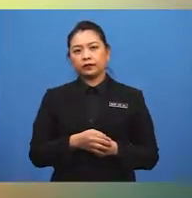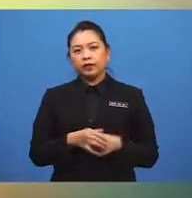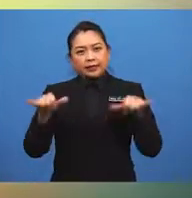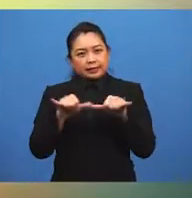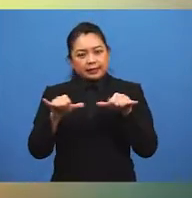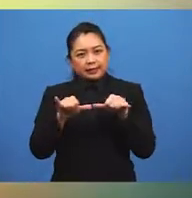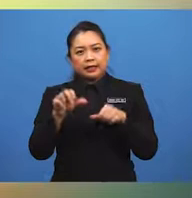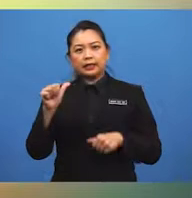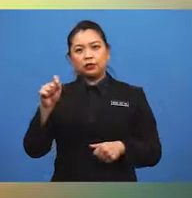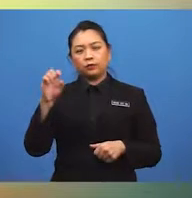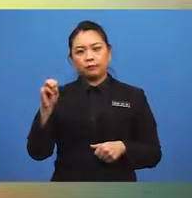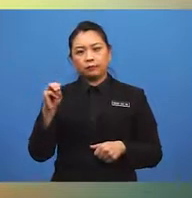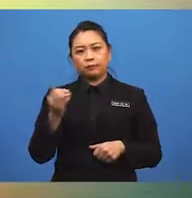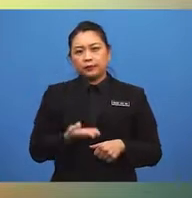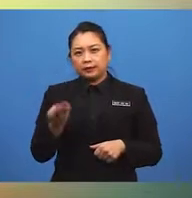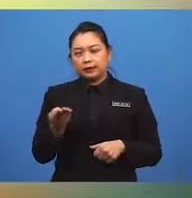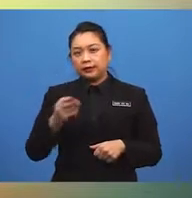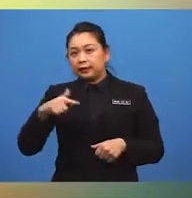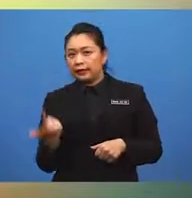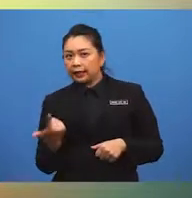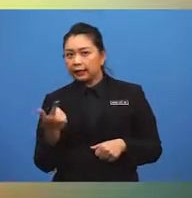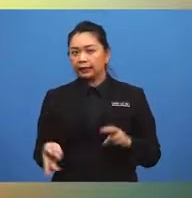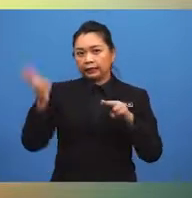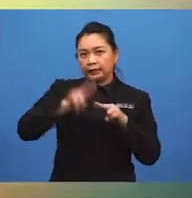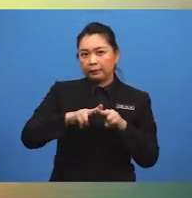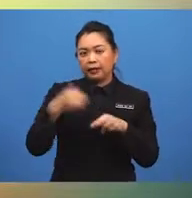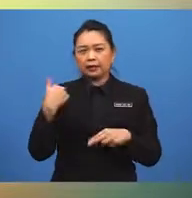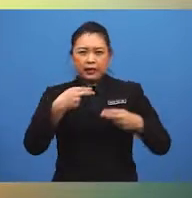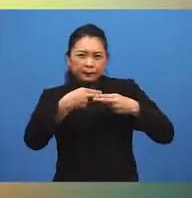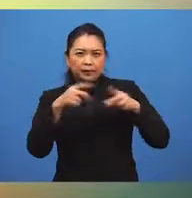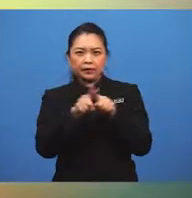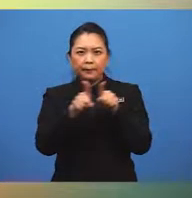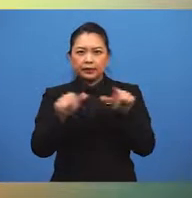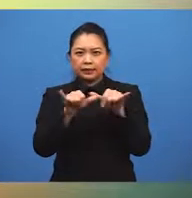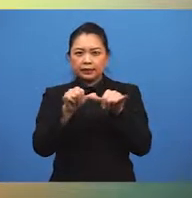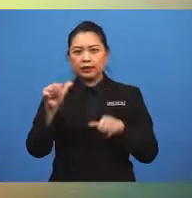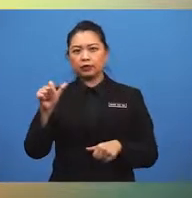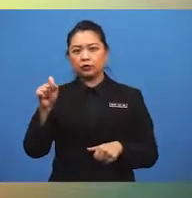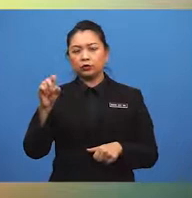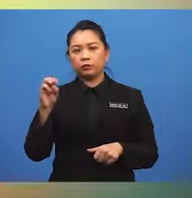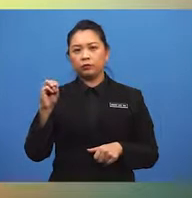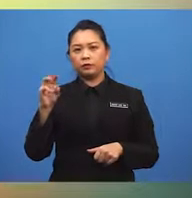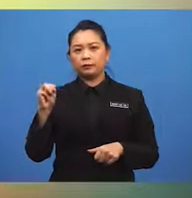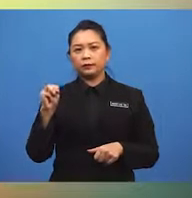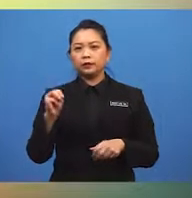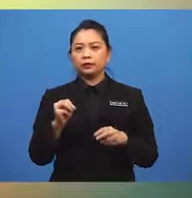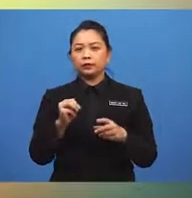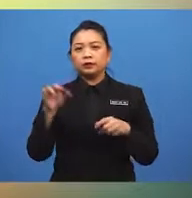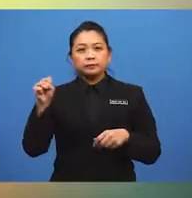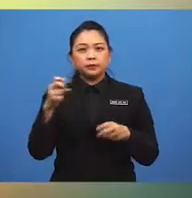Saiz atom benda asing yang didopkan adalah hampir sama dengan saiz atom semiconductor